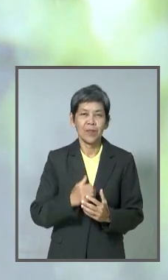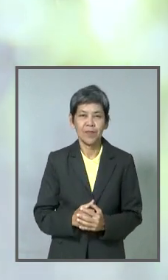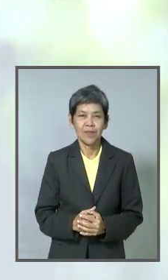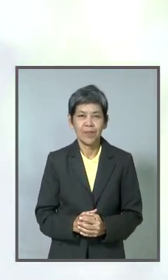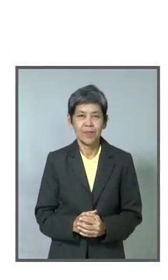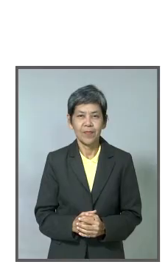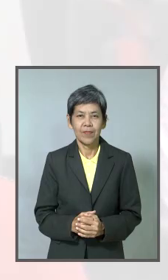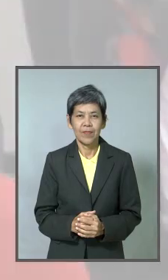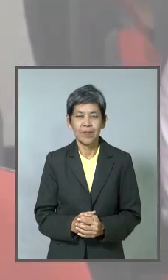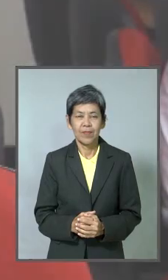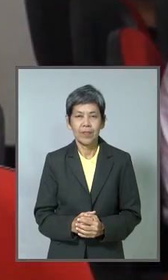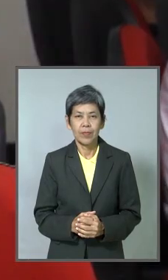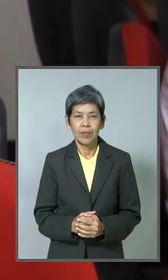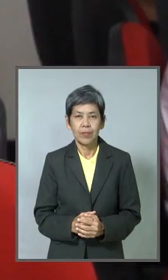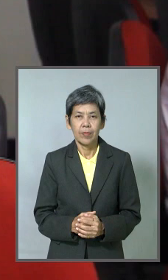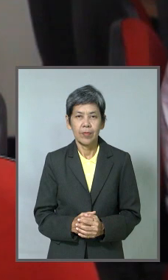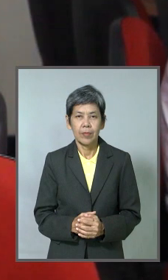ครับ